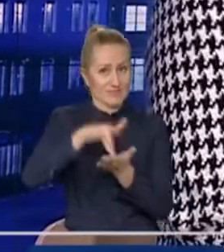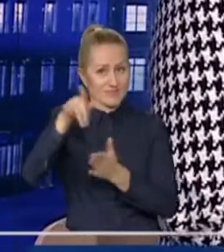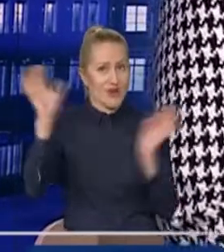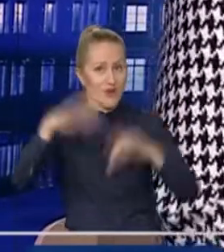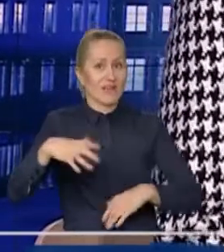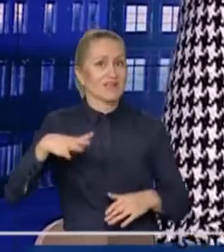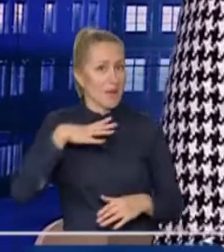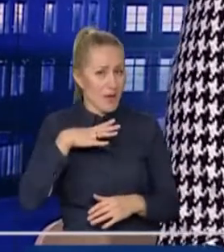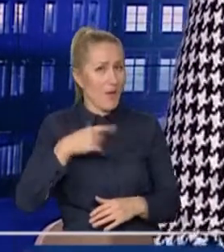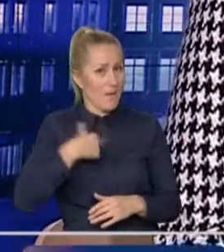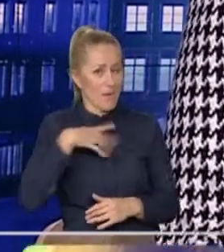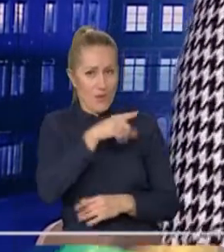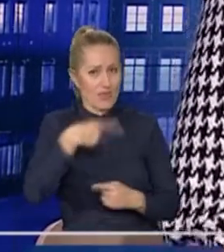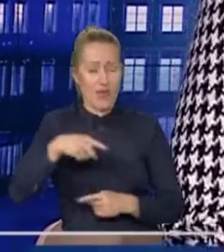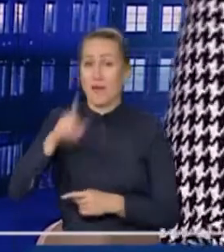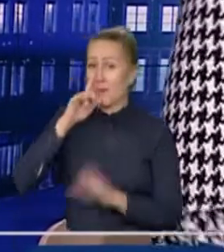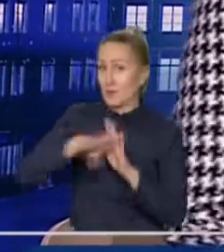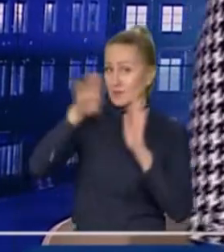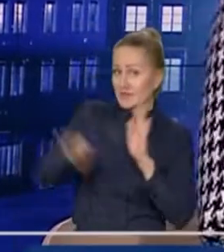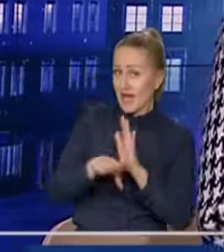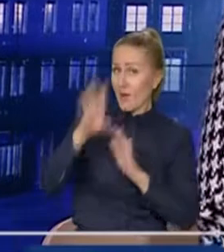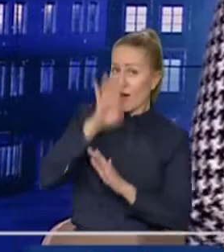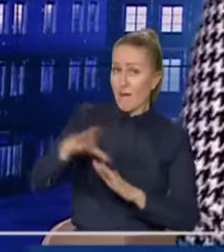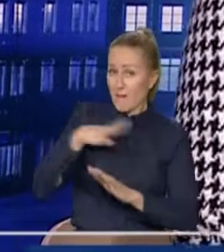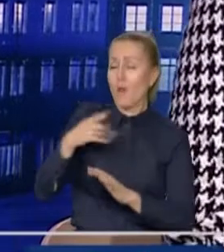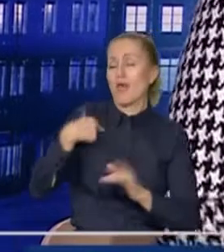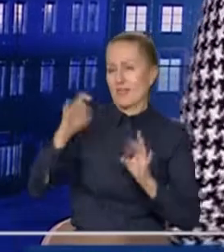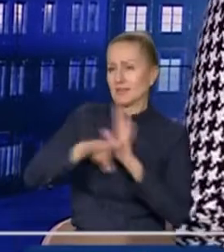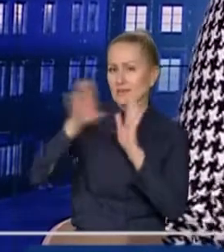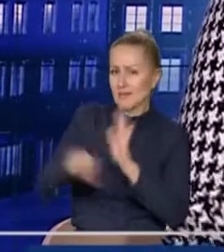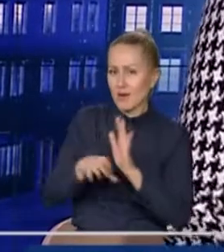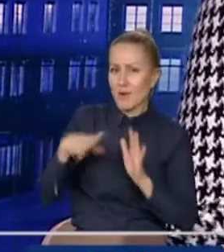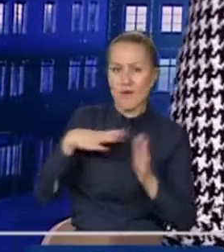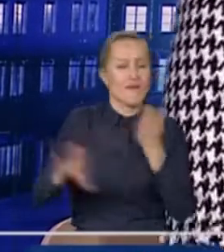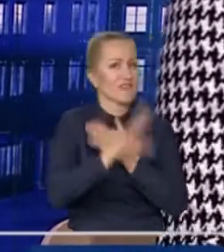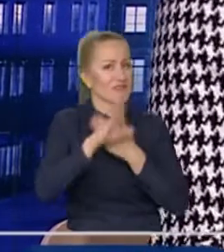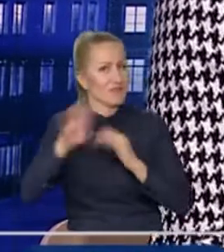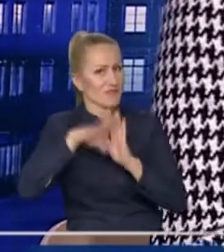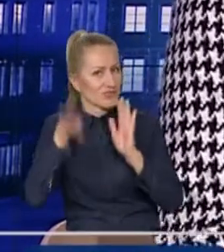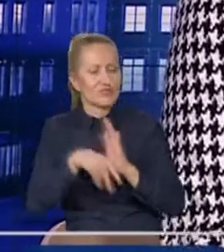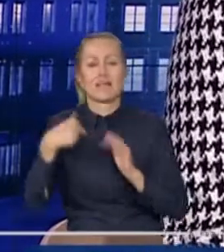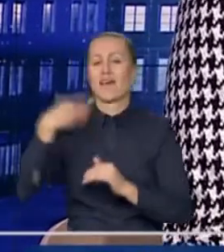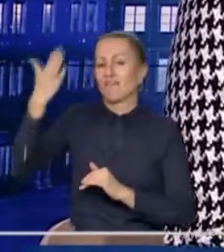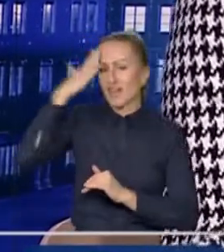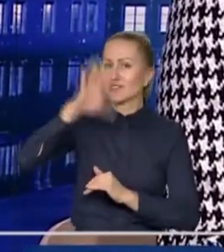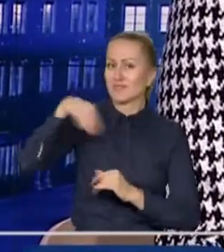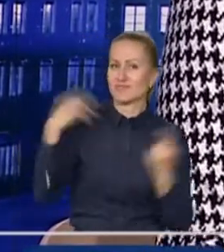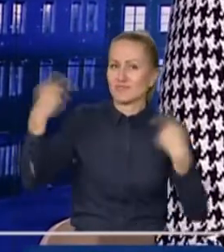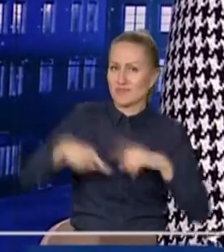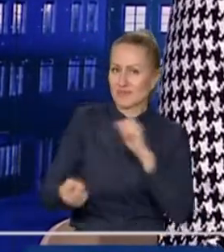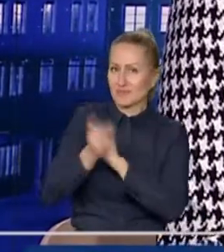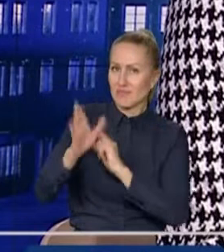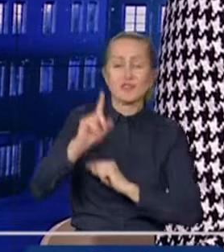byłem. Ale obserwowałam, ale całe wystąpienie, całe to? Oczywiście wiedziałam, że się wszystkie tu spotkamy. Wystąpienie, ale wszystkie wiedziałam, wystąpienie, że się tu spotkamy, więc oglądałam. To pierwsze